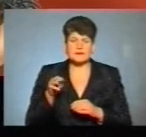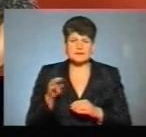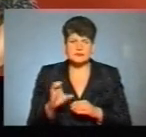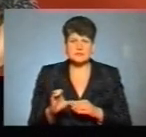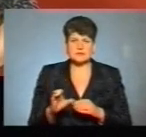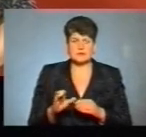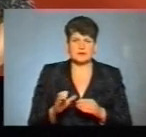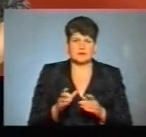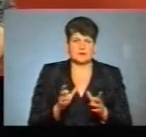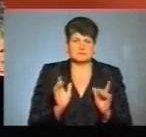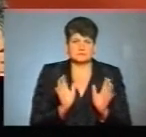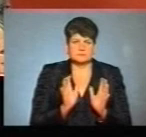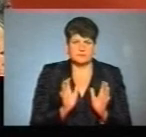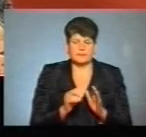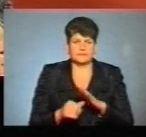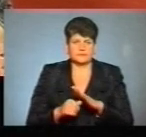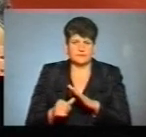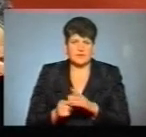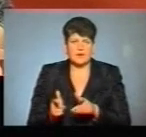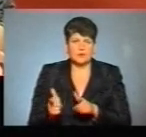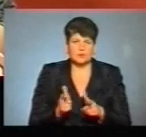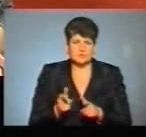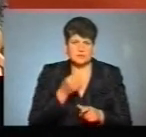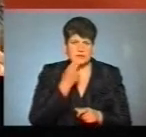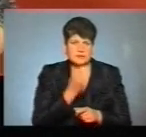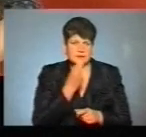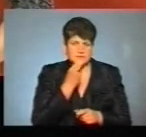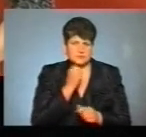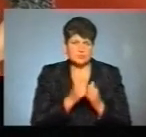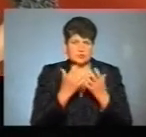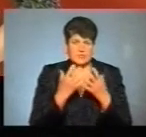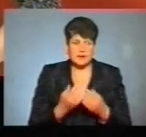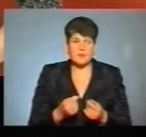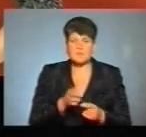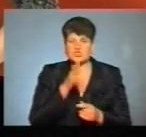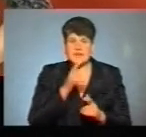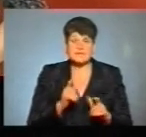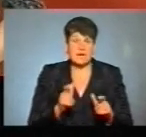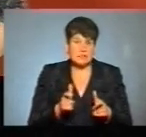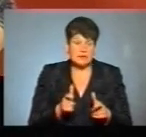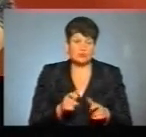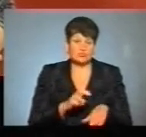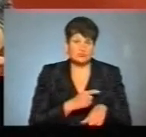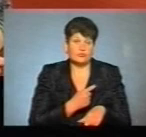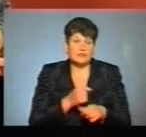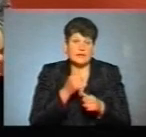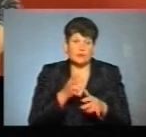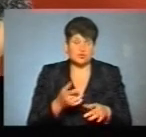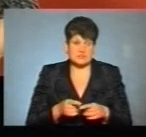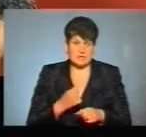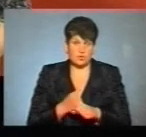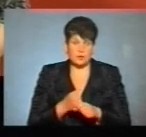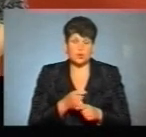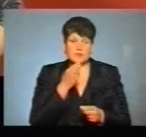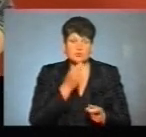опікується безхатьками і готує для них щодня обіди. На жаль, під час карантину вони не можуть це робити, тому